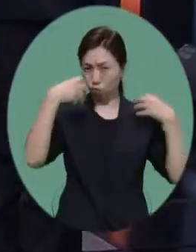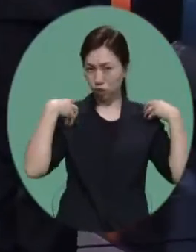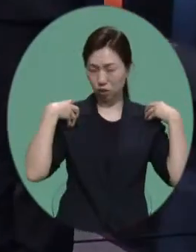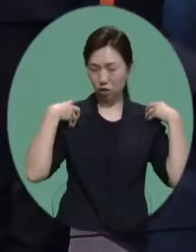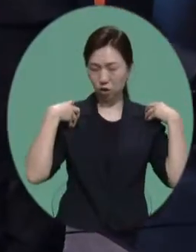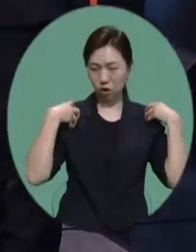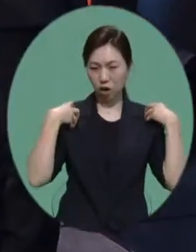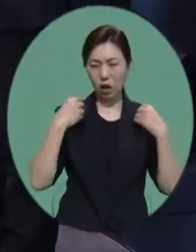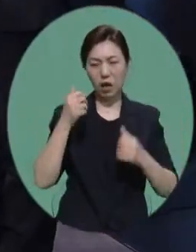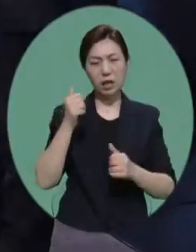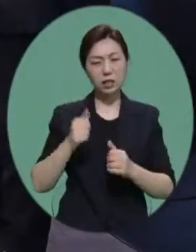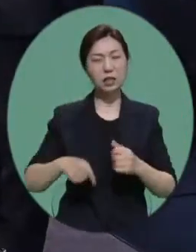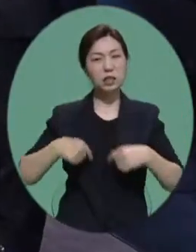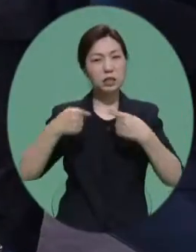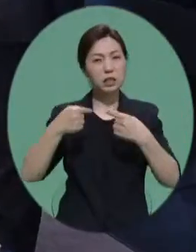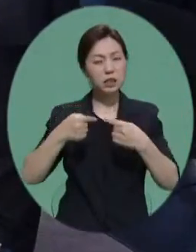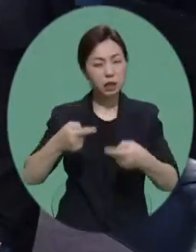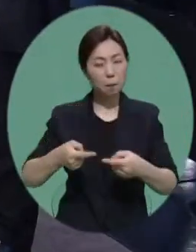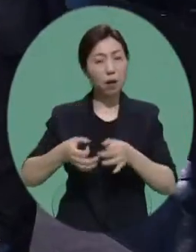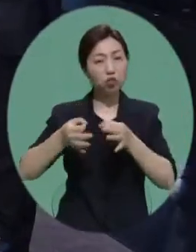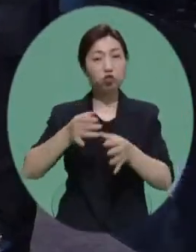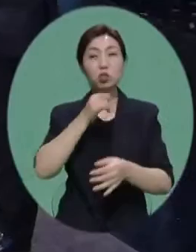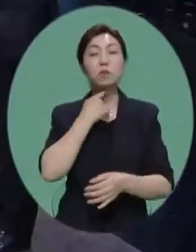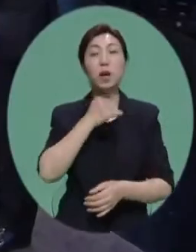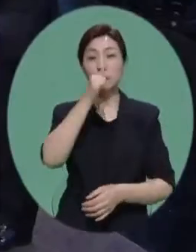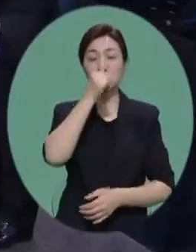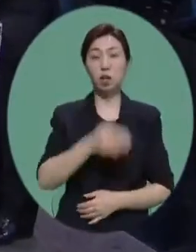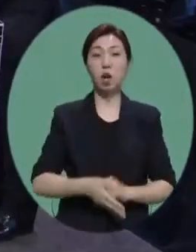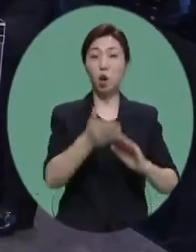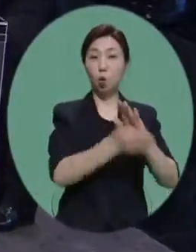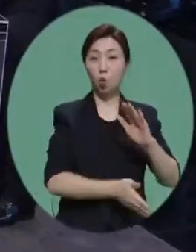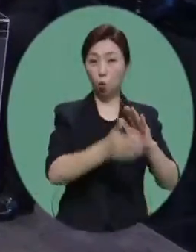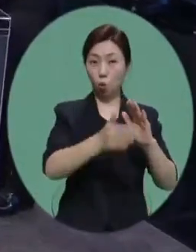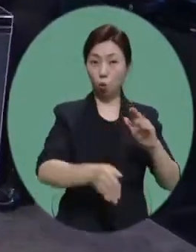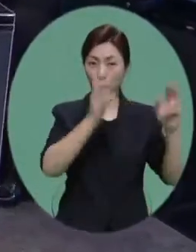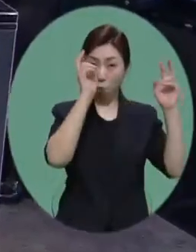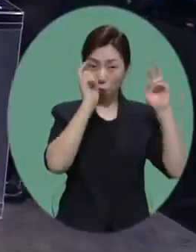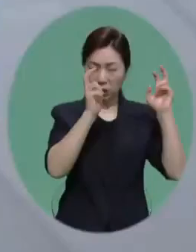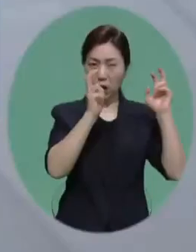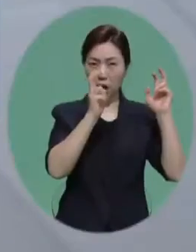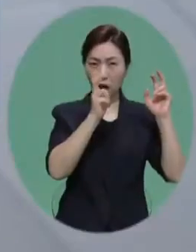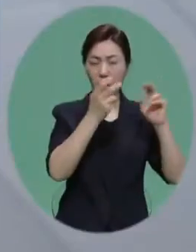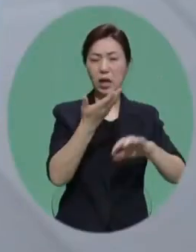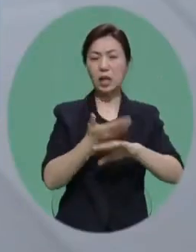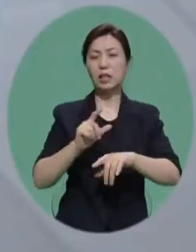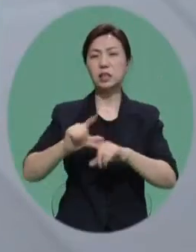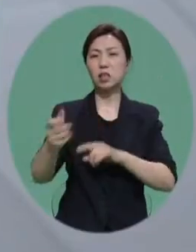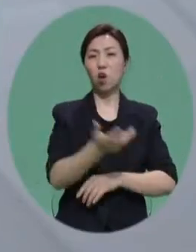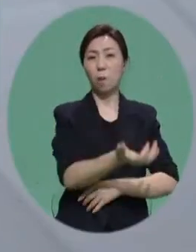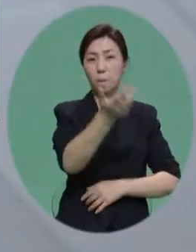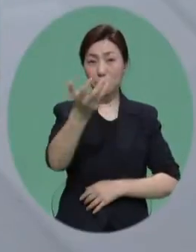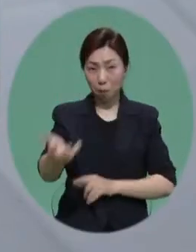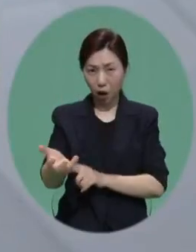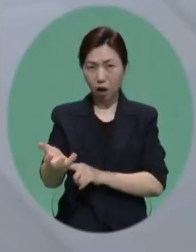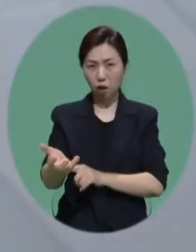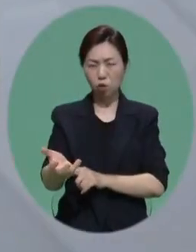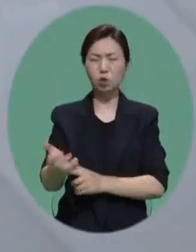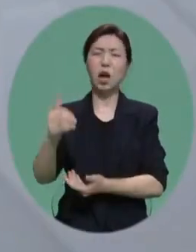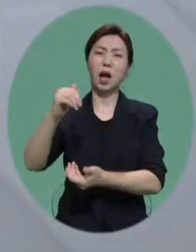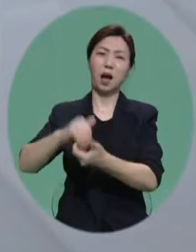공기업이나 0 기관을 지역을 의정 하는 것으로는 그치 어 발전 에는 한계가 있다는 게 이미 증명이 되어 있지